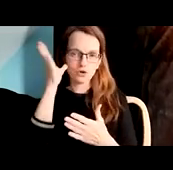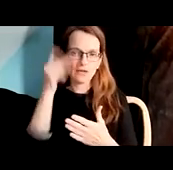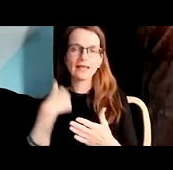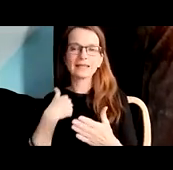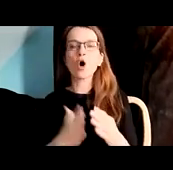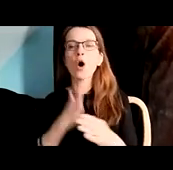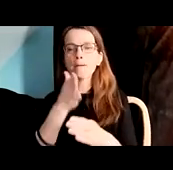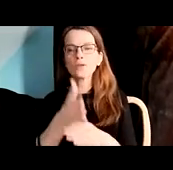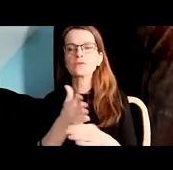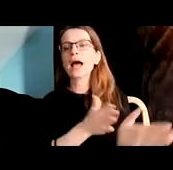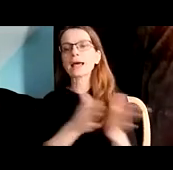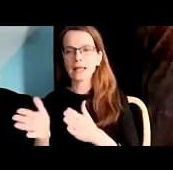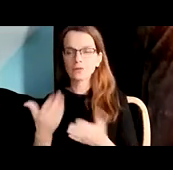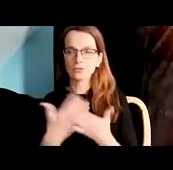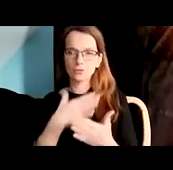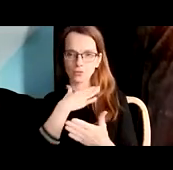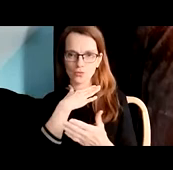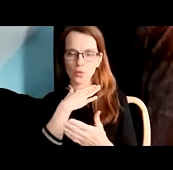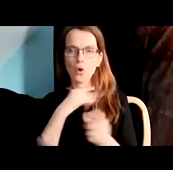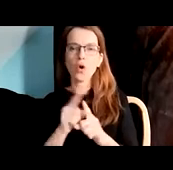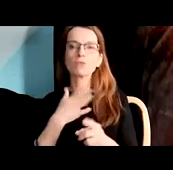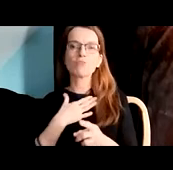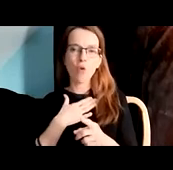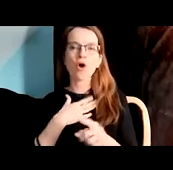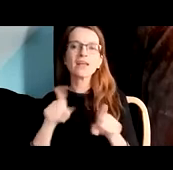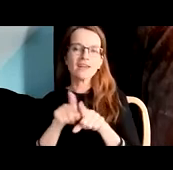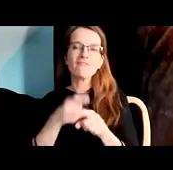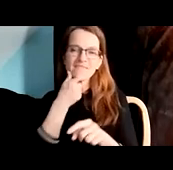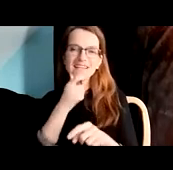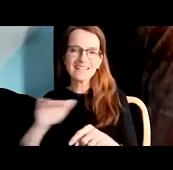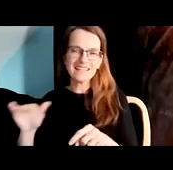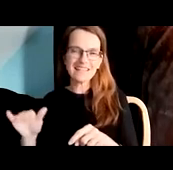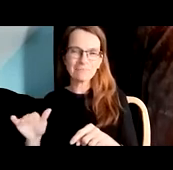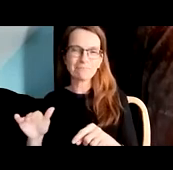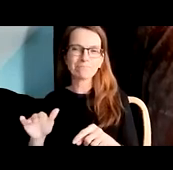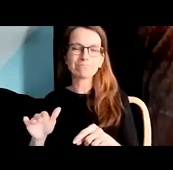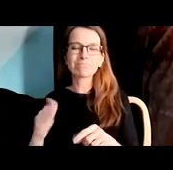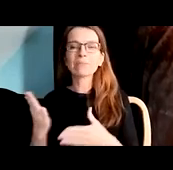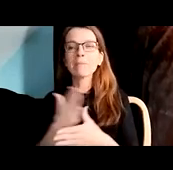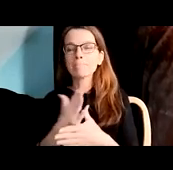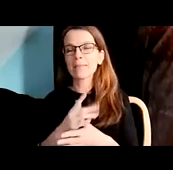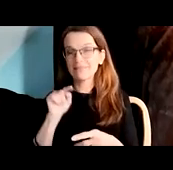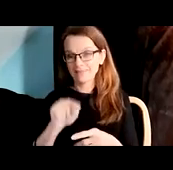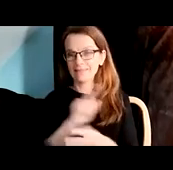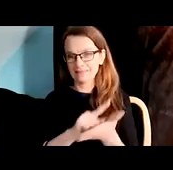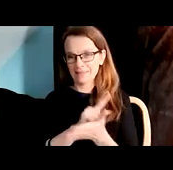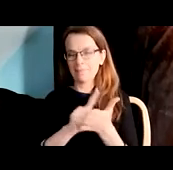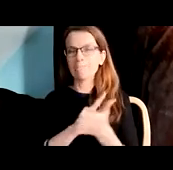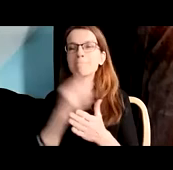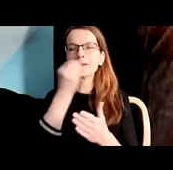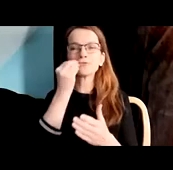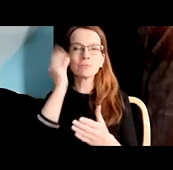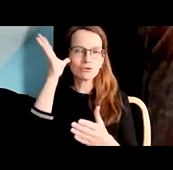obiskovala normalno osnovno šolo kot moji vrstniki. Med tem izobraževanjem mi